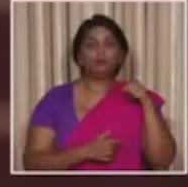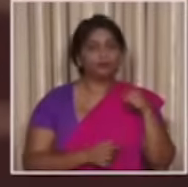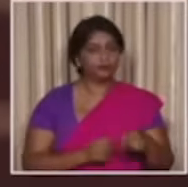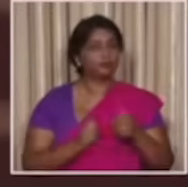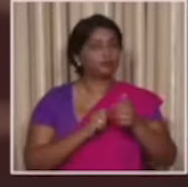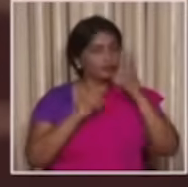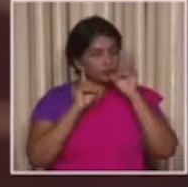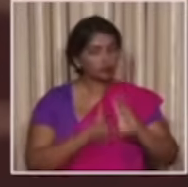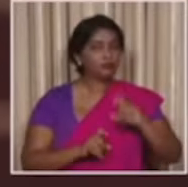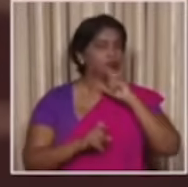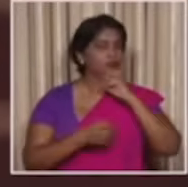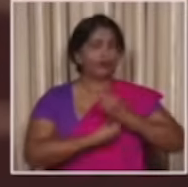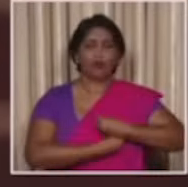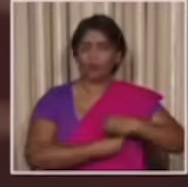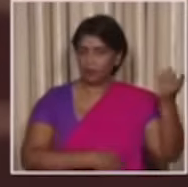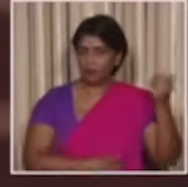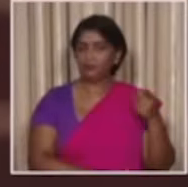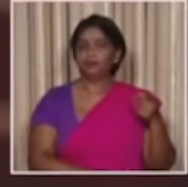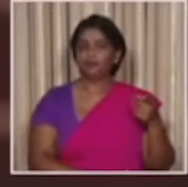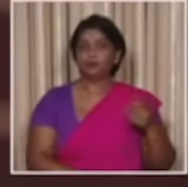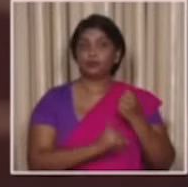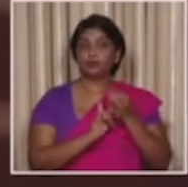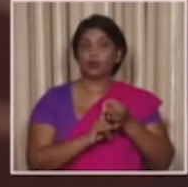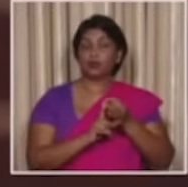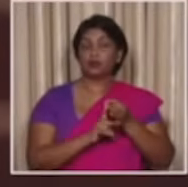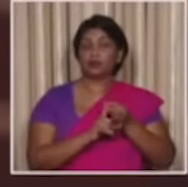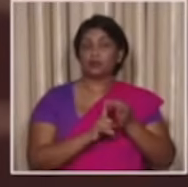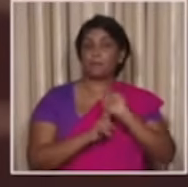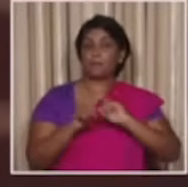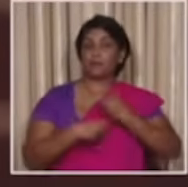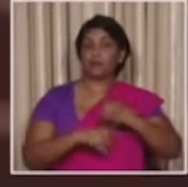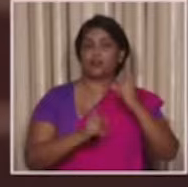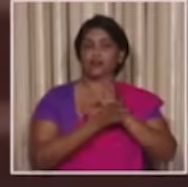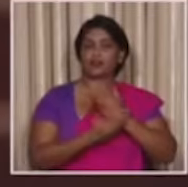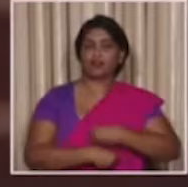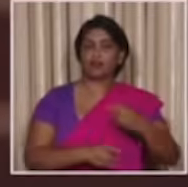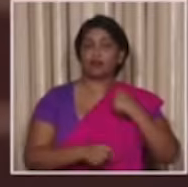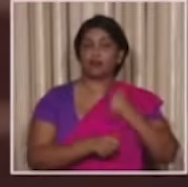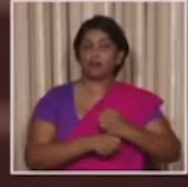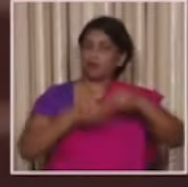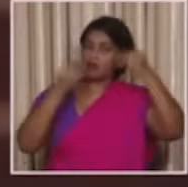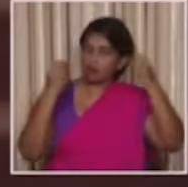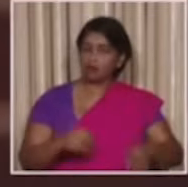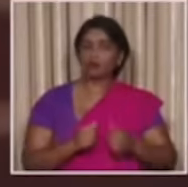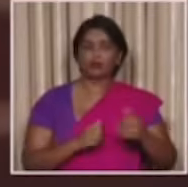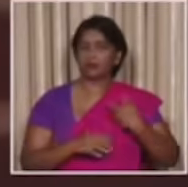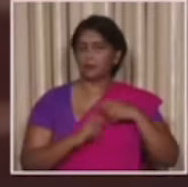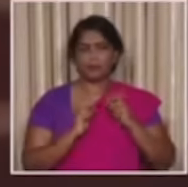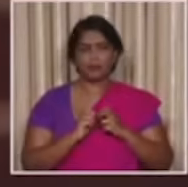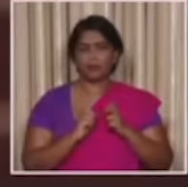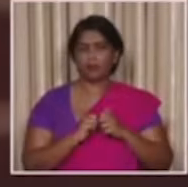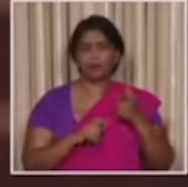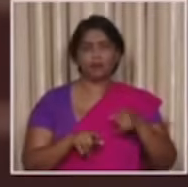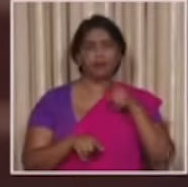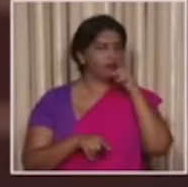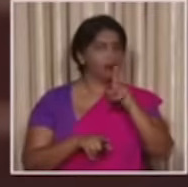කරන්න හදන්නේ අධිකරණය විනාශ කරලා විධායක විනාශ කරලා ව්‍යවස්ථාදායක විනාශ කරලා මේ රාජ්‍ය බිඳවන්නටද කියන ගැටලුව තියෙනවා. ඒ